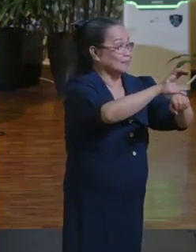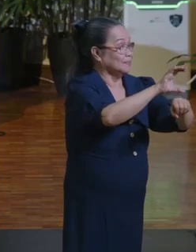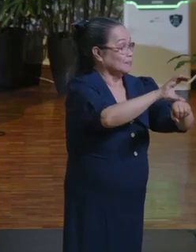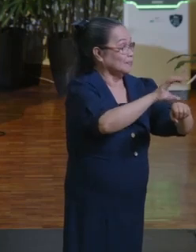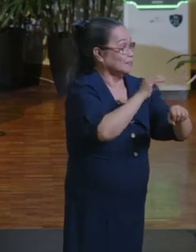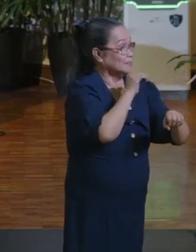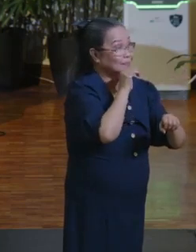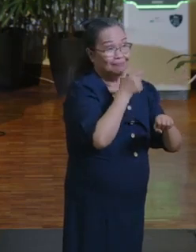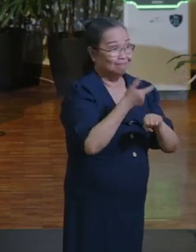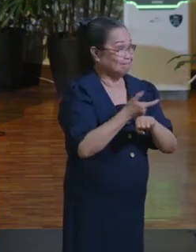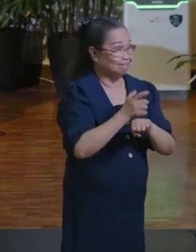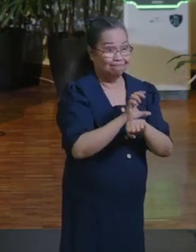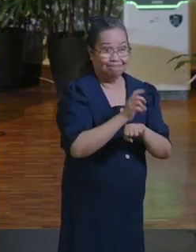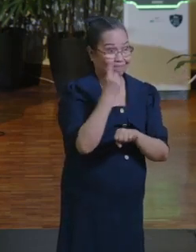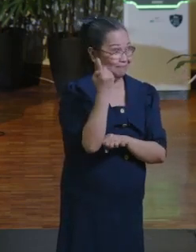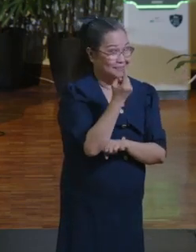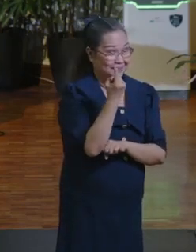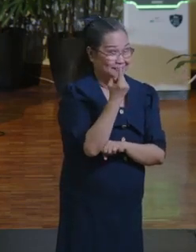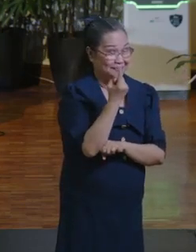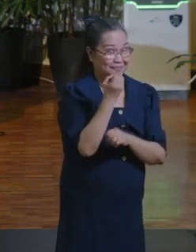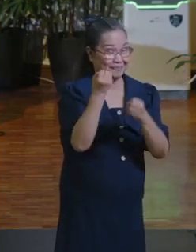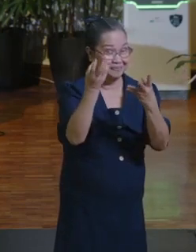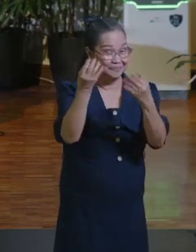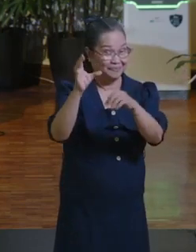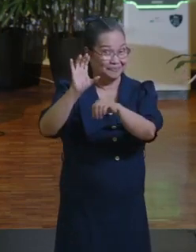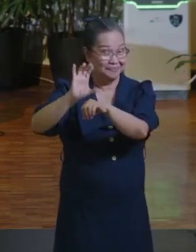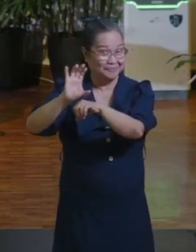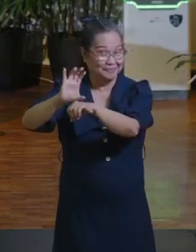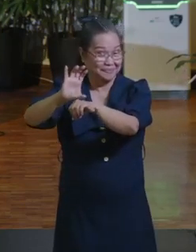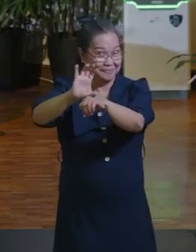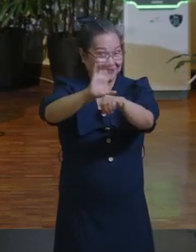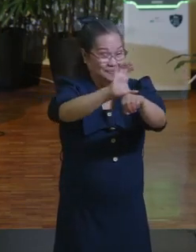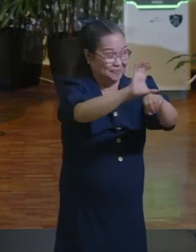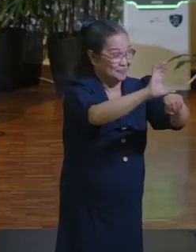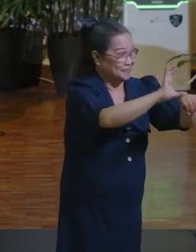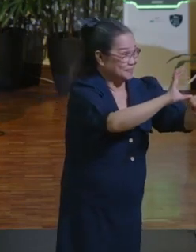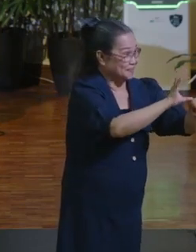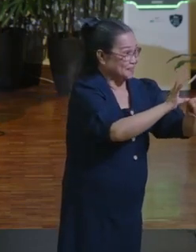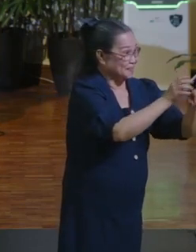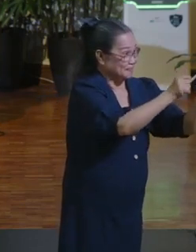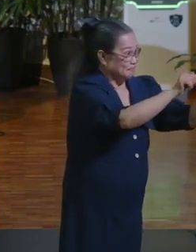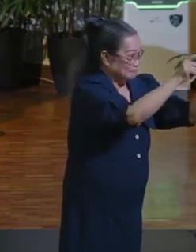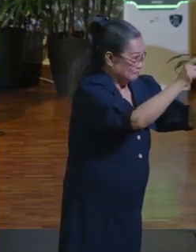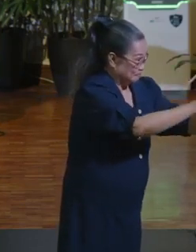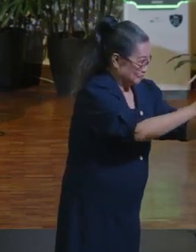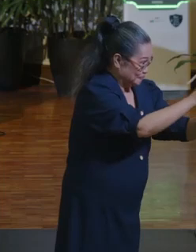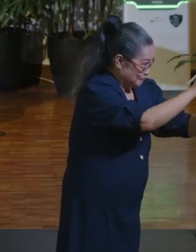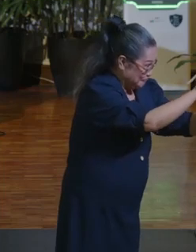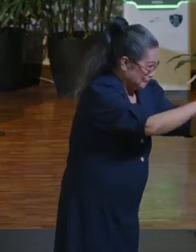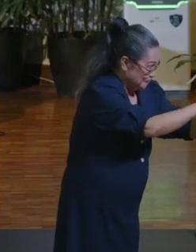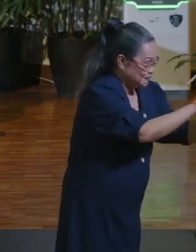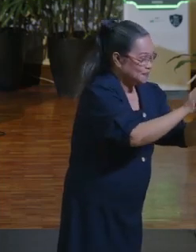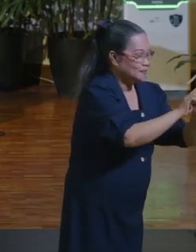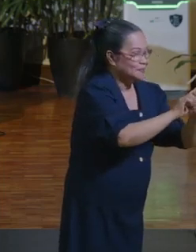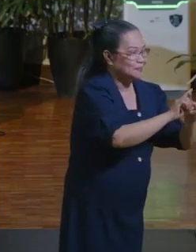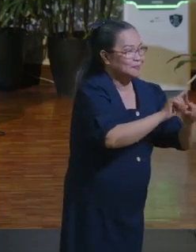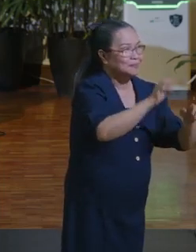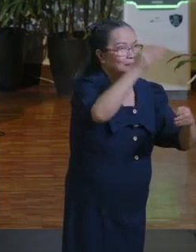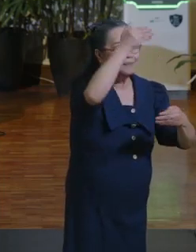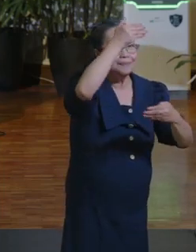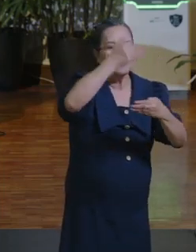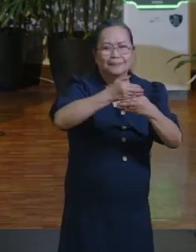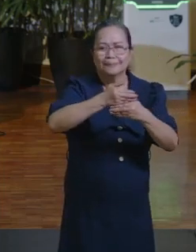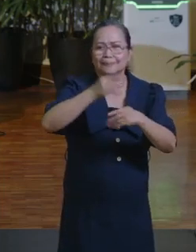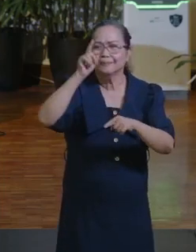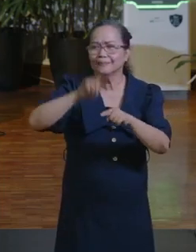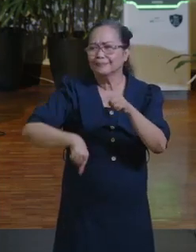sa GCF, hindi sa kahit na anong church, kundi doon sa invisible